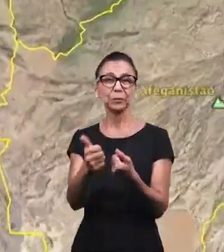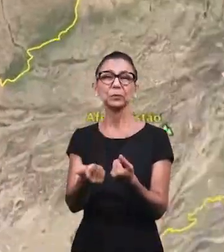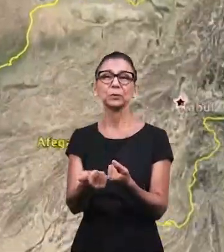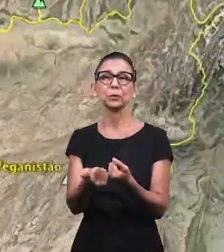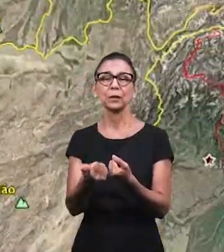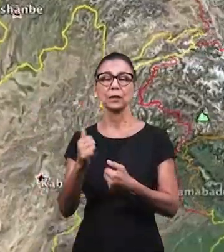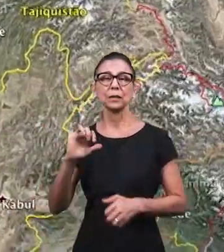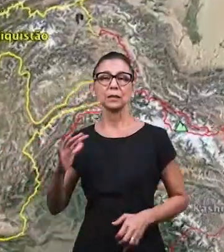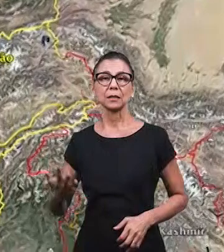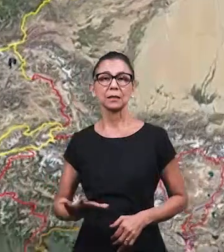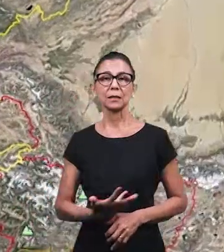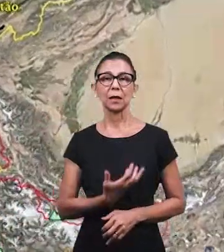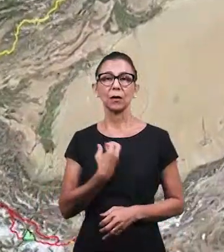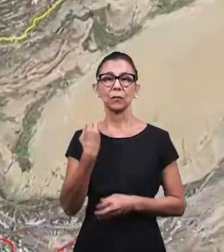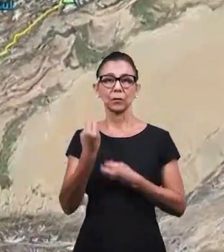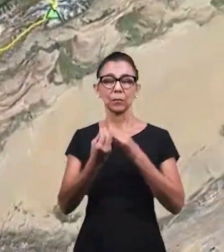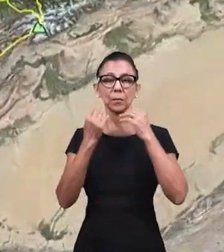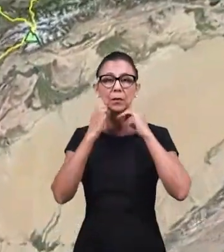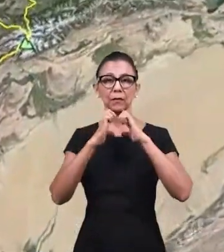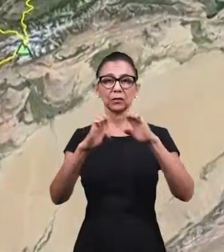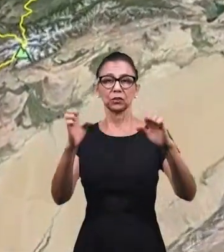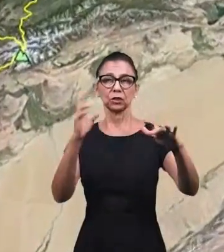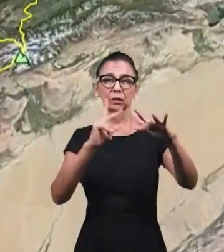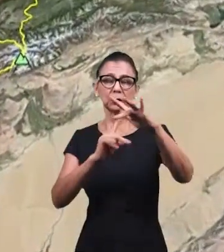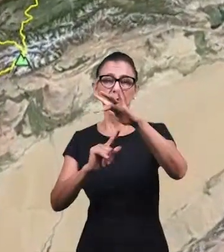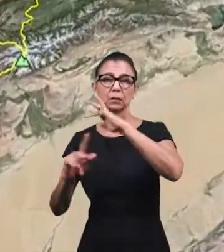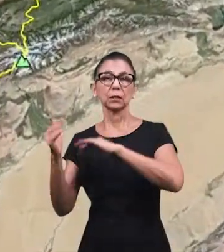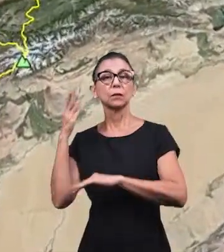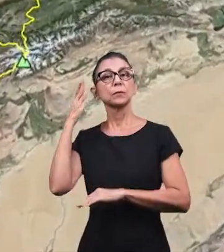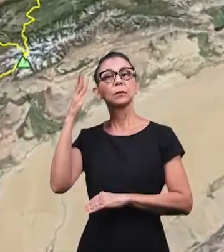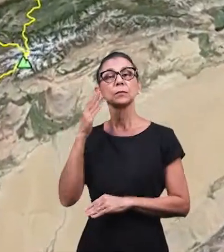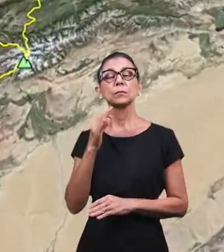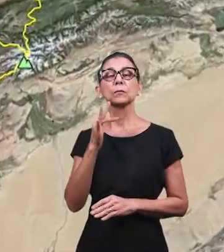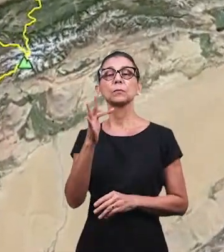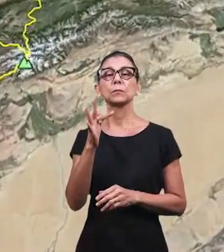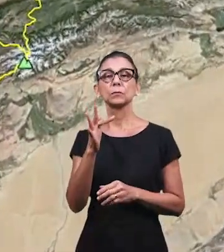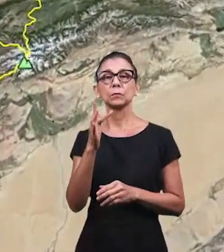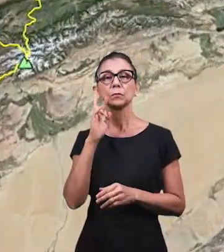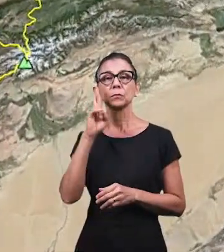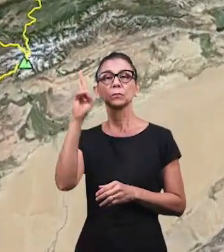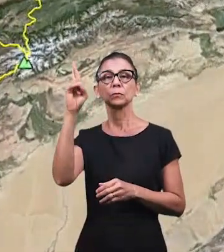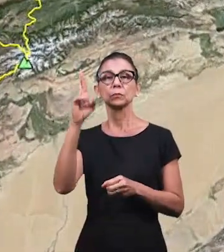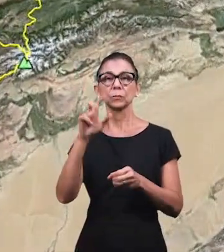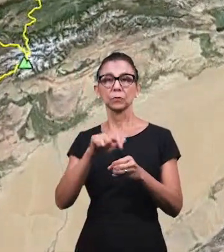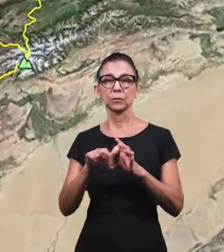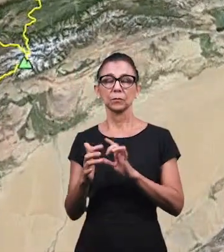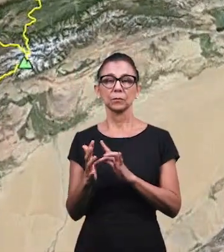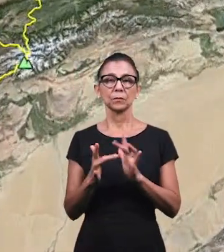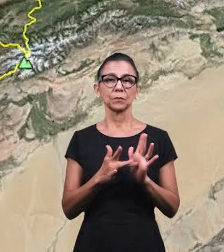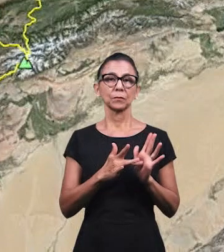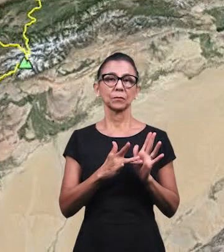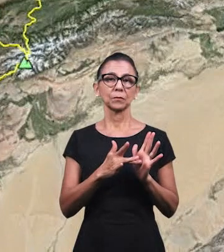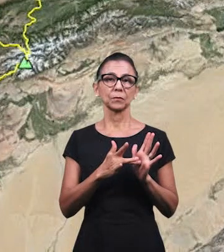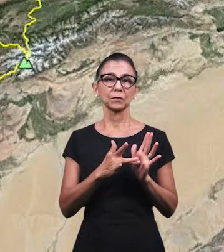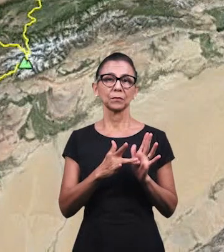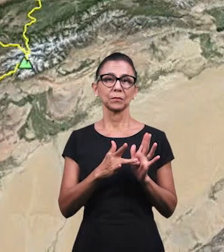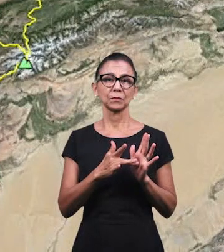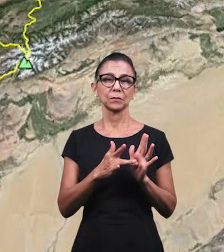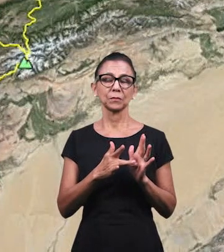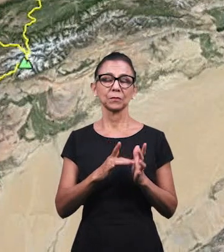monde sont touchées par l'évangile éternel et par le message du retour imminent du Seigneur